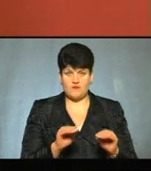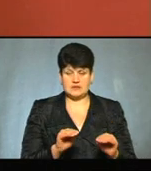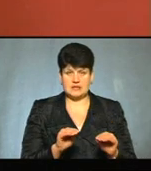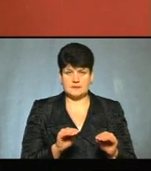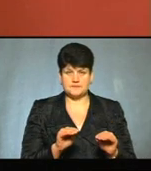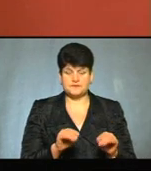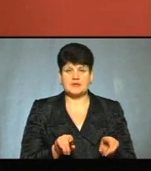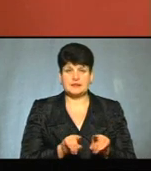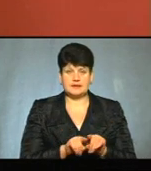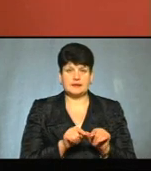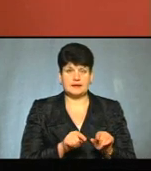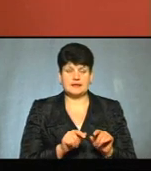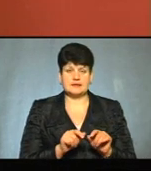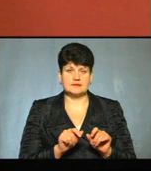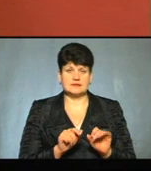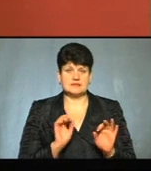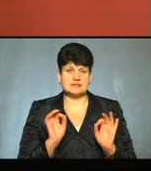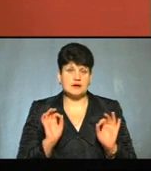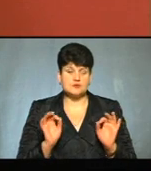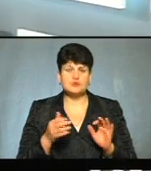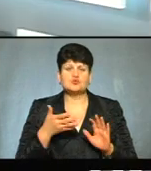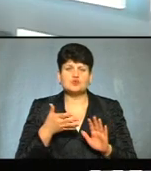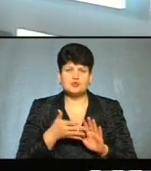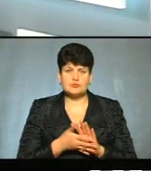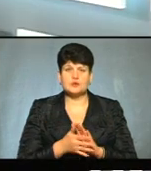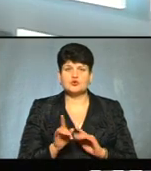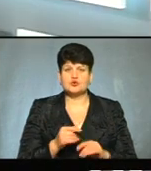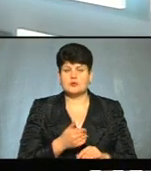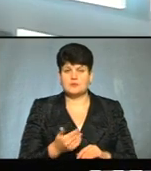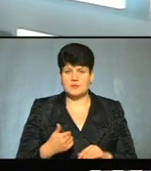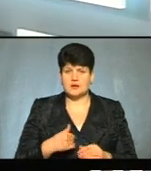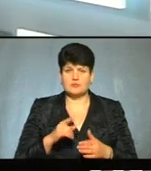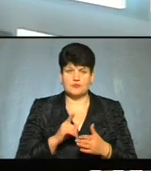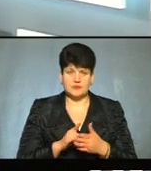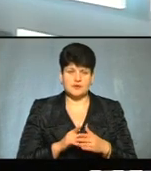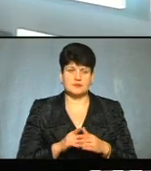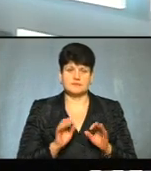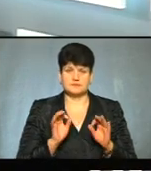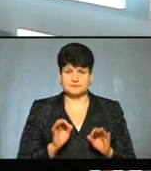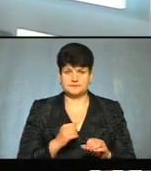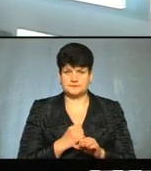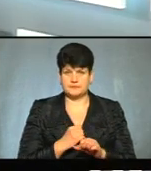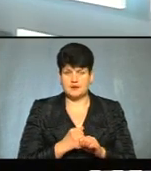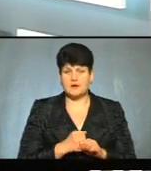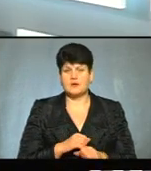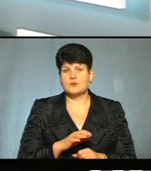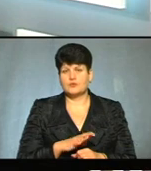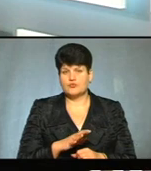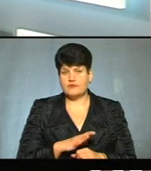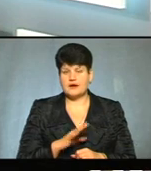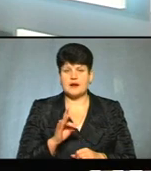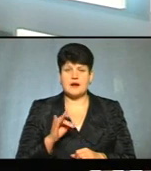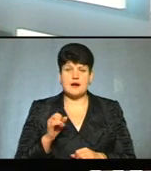встановлення таких засобів, і зрозуміло, що ми повинні відповідно реагувати. Інколи